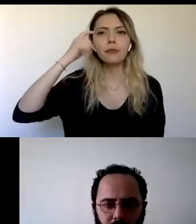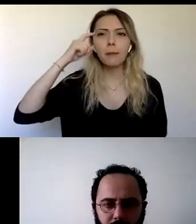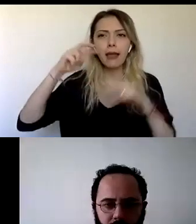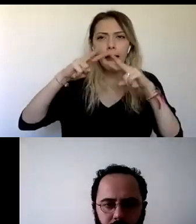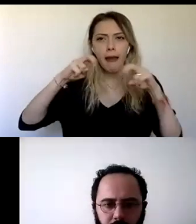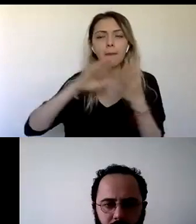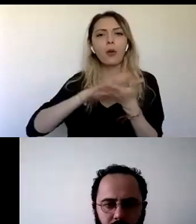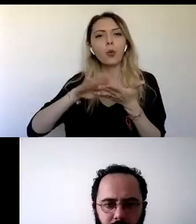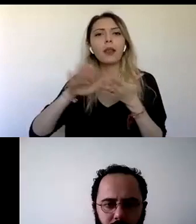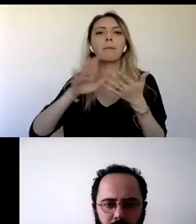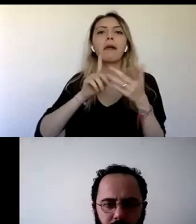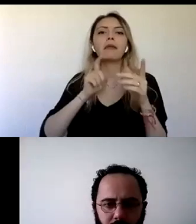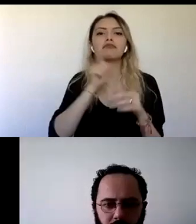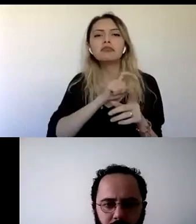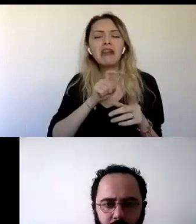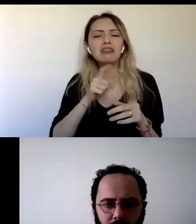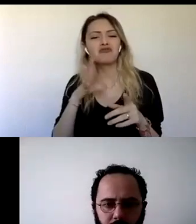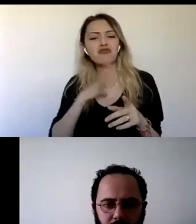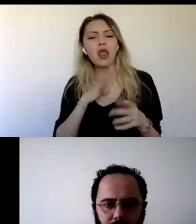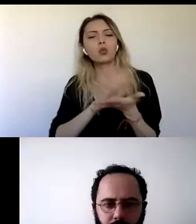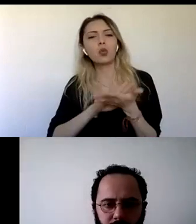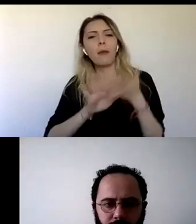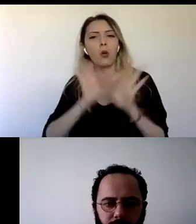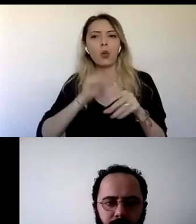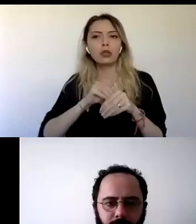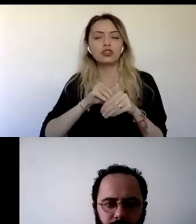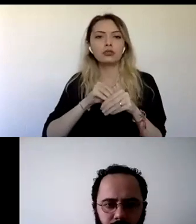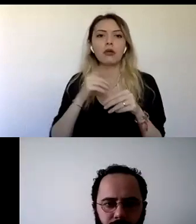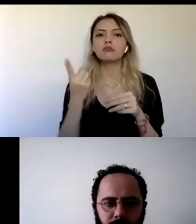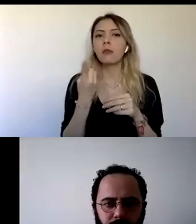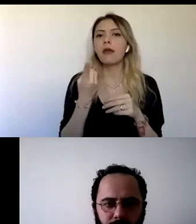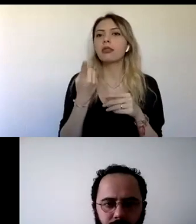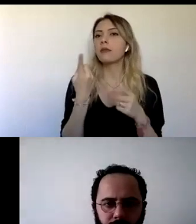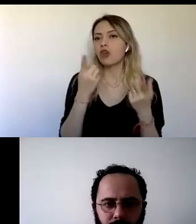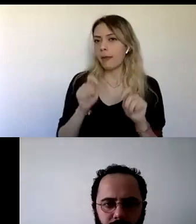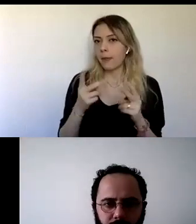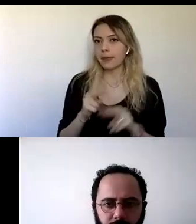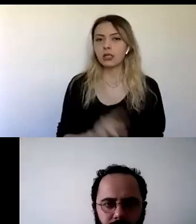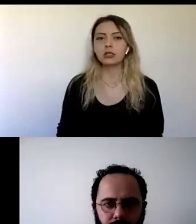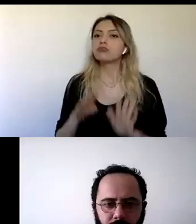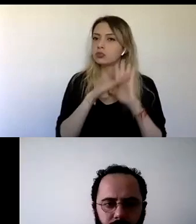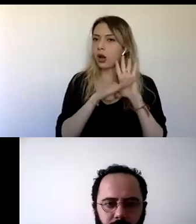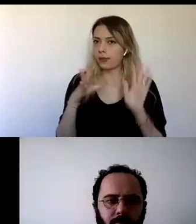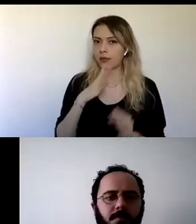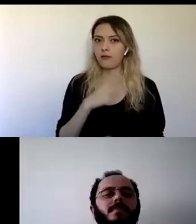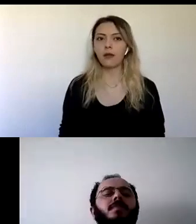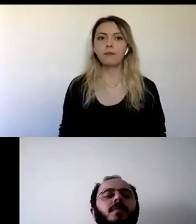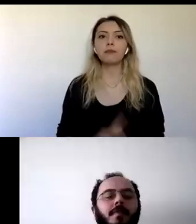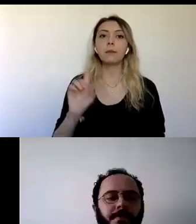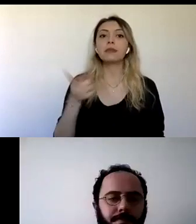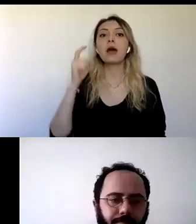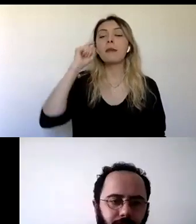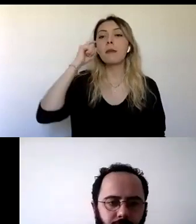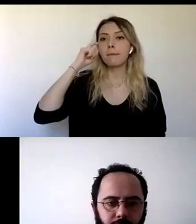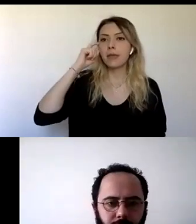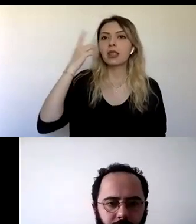araçlar kullanabiliriz. Mesela işte bir bilgi belge yayınladık ve bunu bir sitede yer almasını istiyoruz ama bir web sitemiz